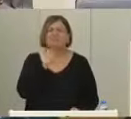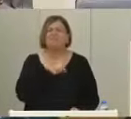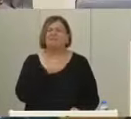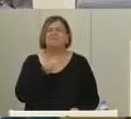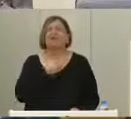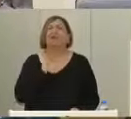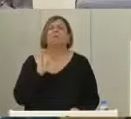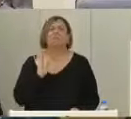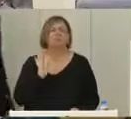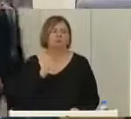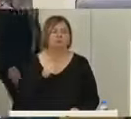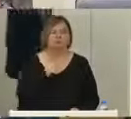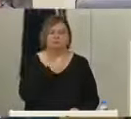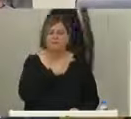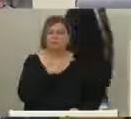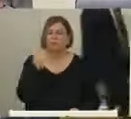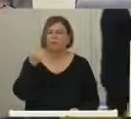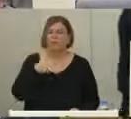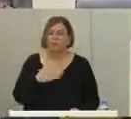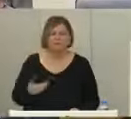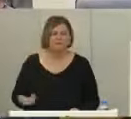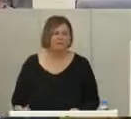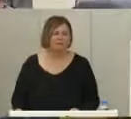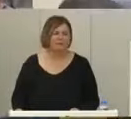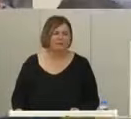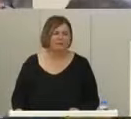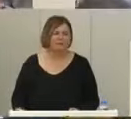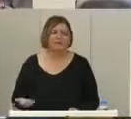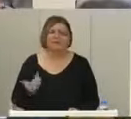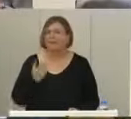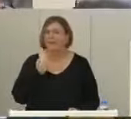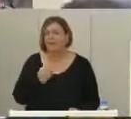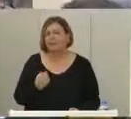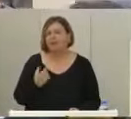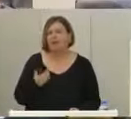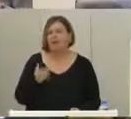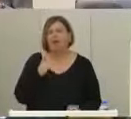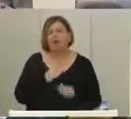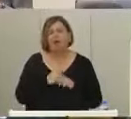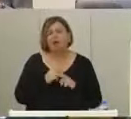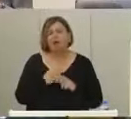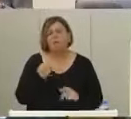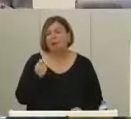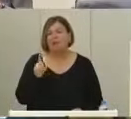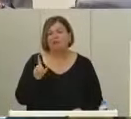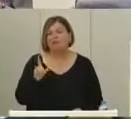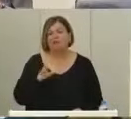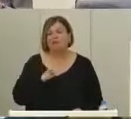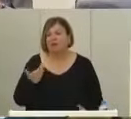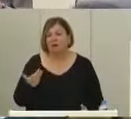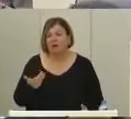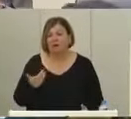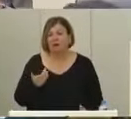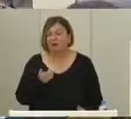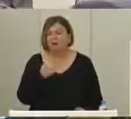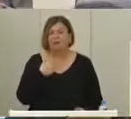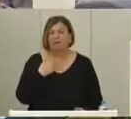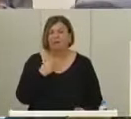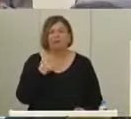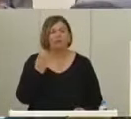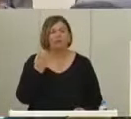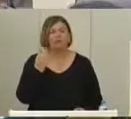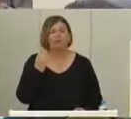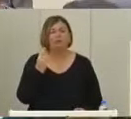alamadık sizlerden, yönetimden. Demek ki bu kadar acil paraya ihtiyaç var herhalde ki gerekçesini de dinlemeyi